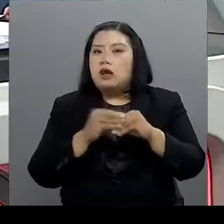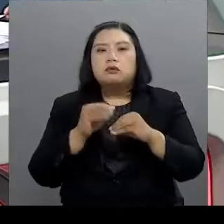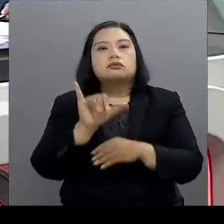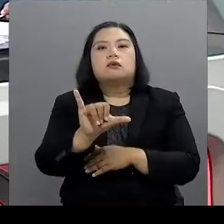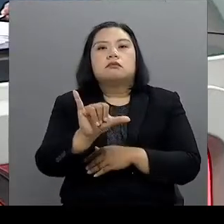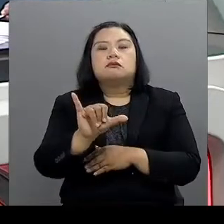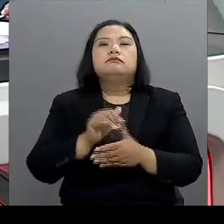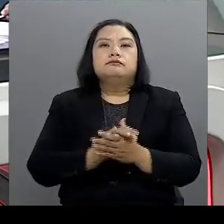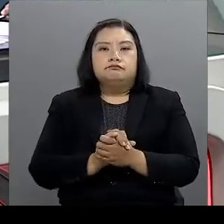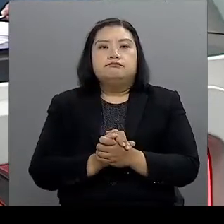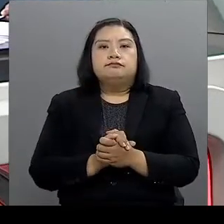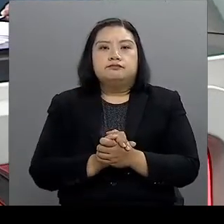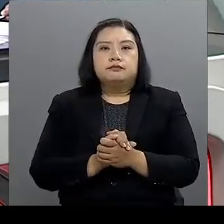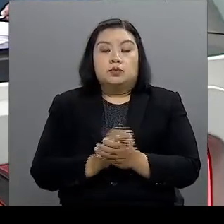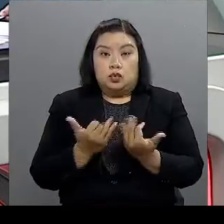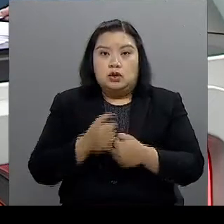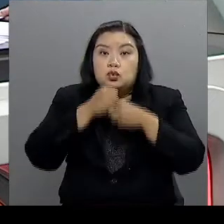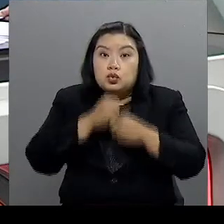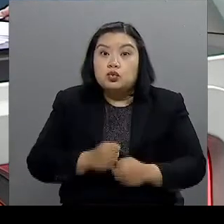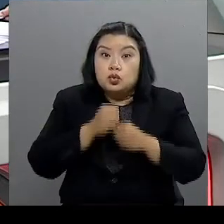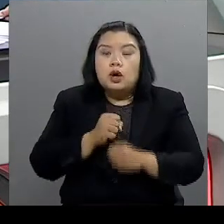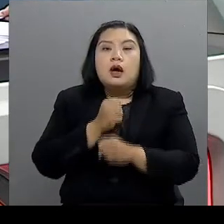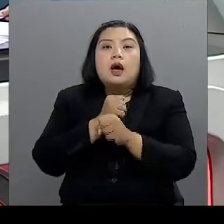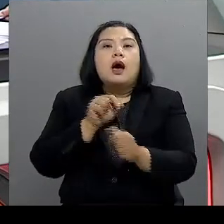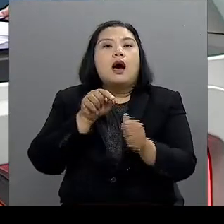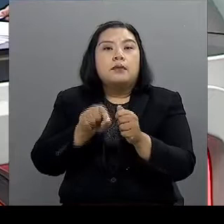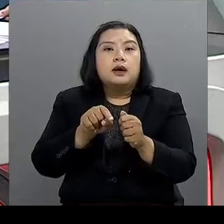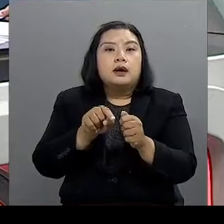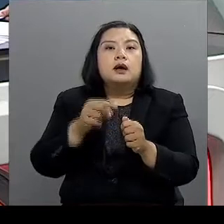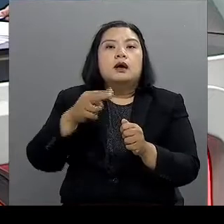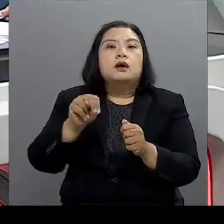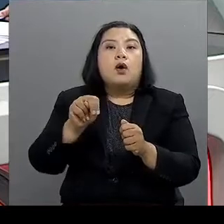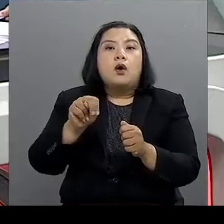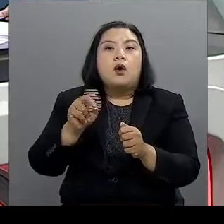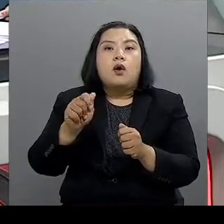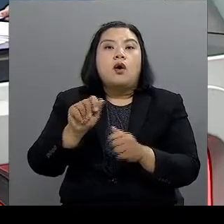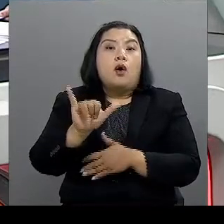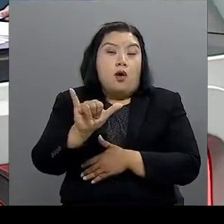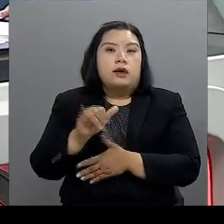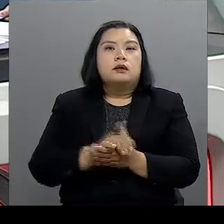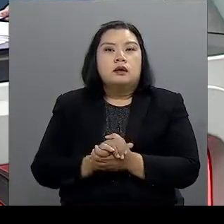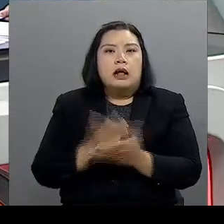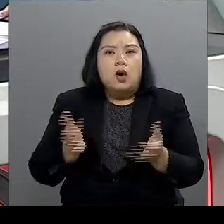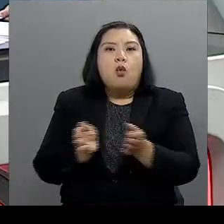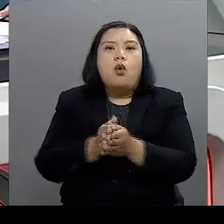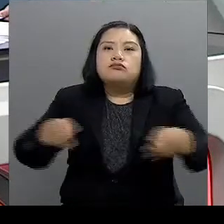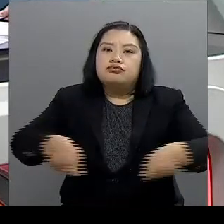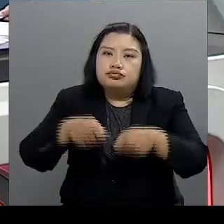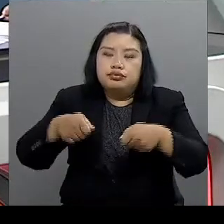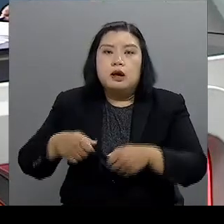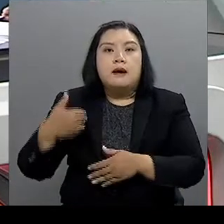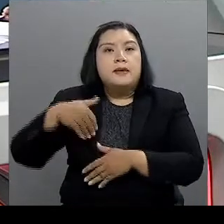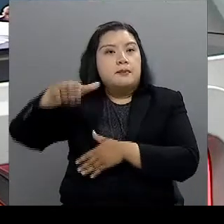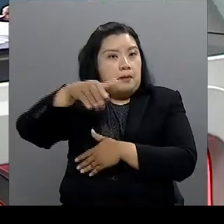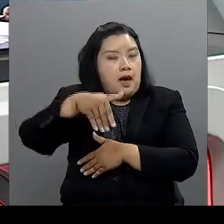ผู้สูงอายุของชุมชนหนองหอยอำเภอเมืองเชียงใหม่ตั้งครัวแม่อุ้ยร่วมใจต้านภัยโควิด -19 ชักชวนพ่อค้าแม่ค้าเปิดร้านด้วยเงินทุ